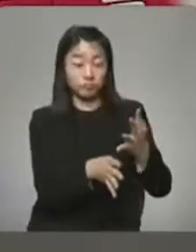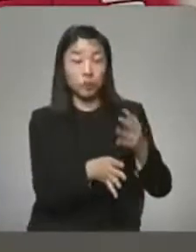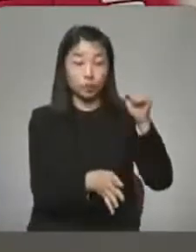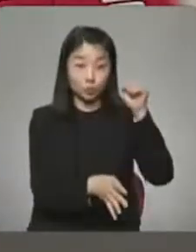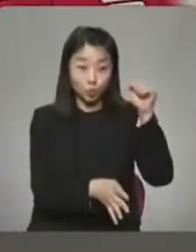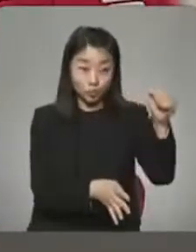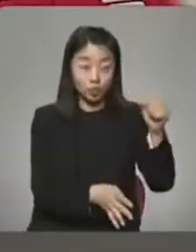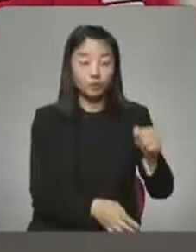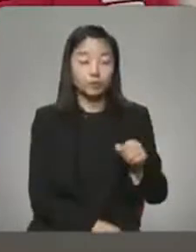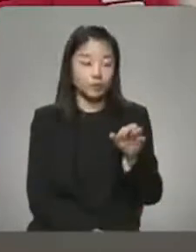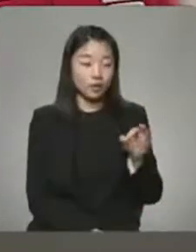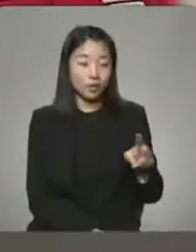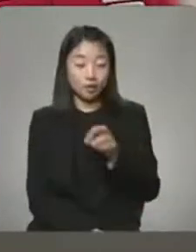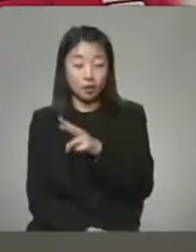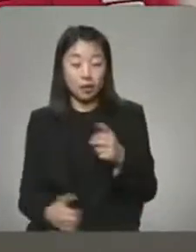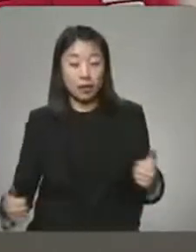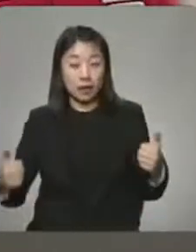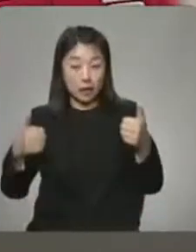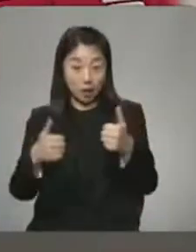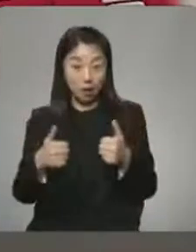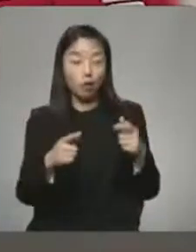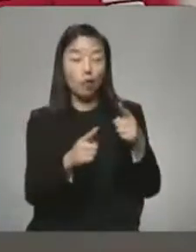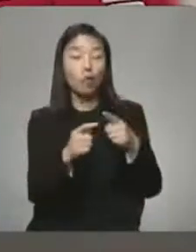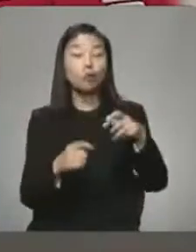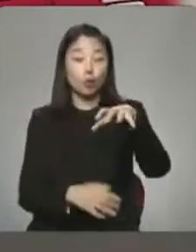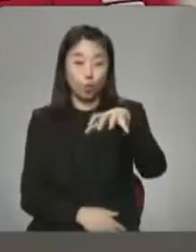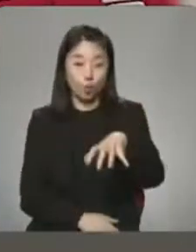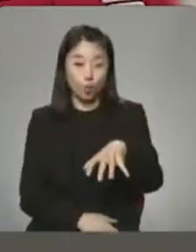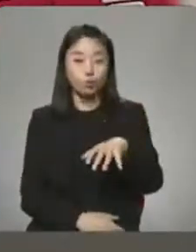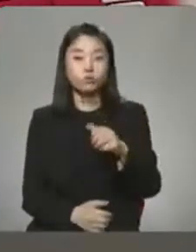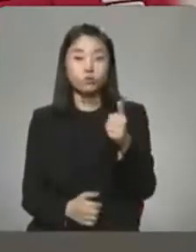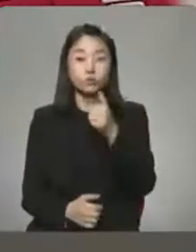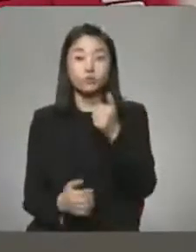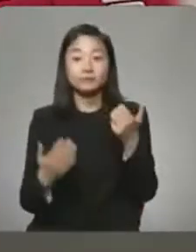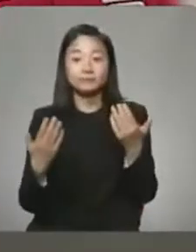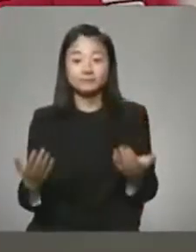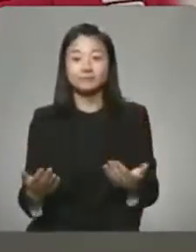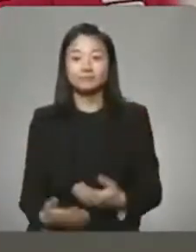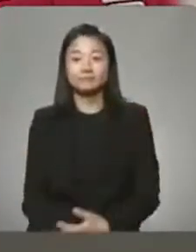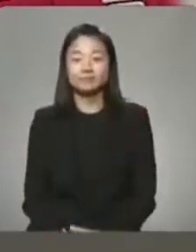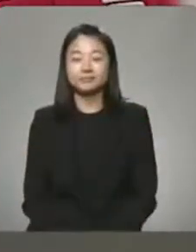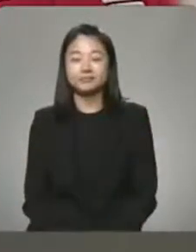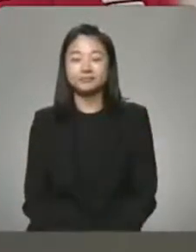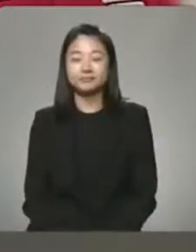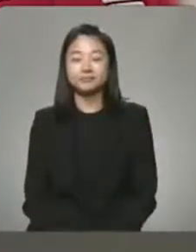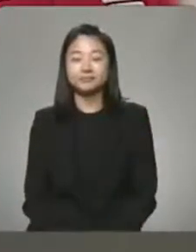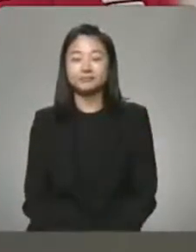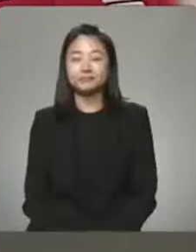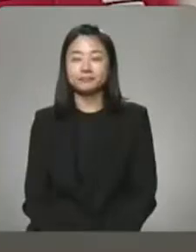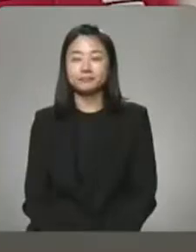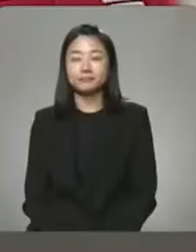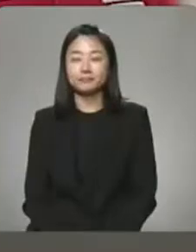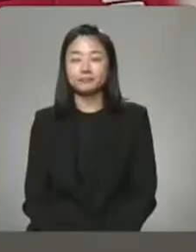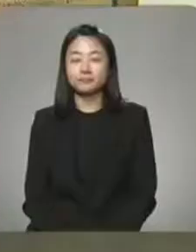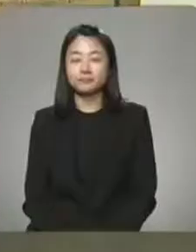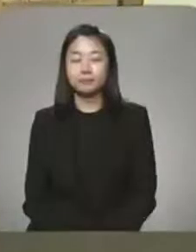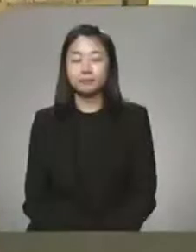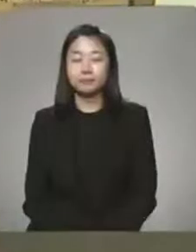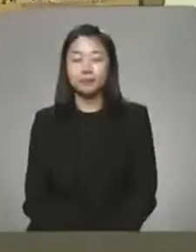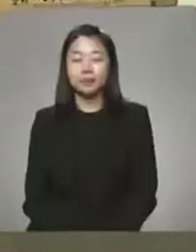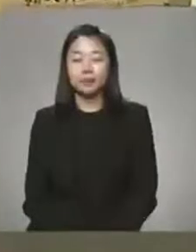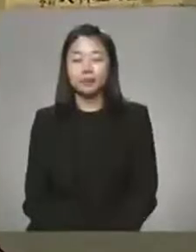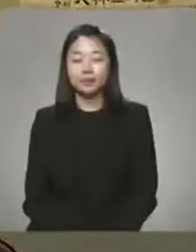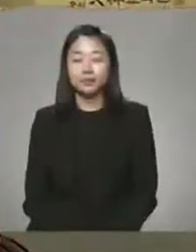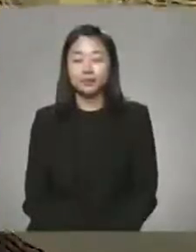도전하고 여야 맞대결이 예정된 고성 군수 선거를 알아보겠습니다. 정상빈 기자가 보도합니다.